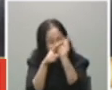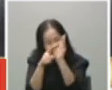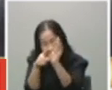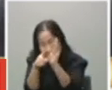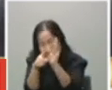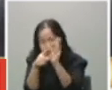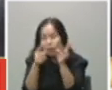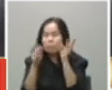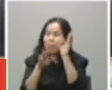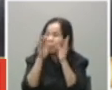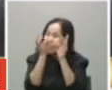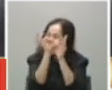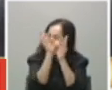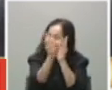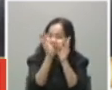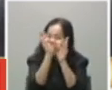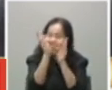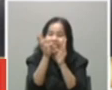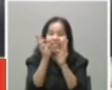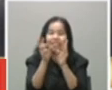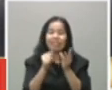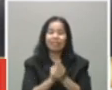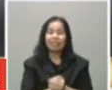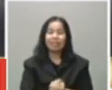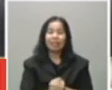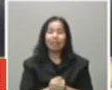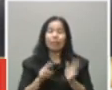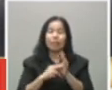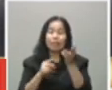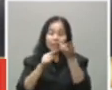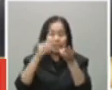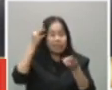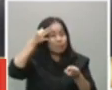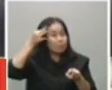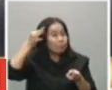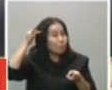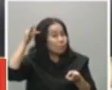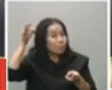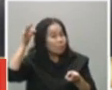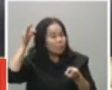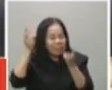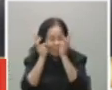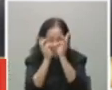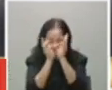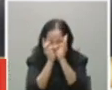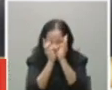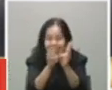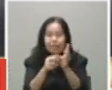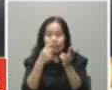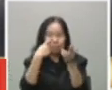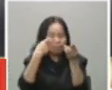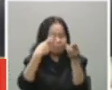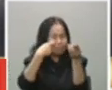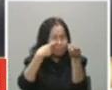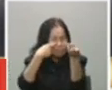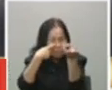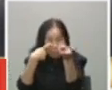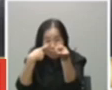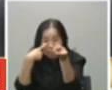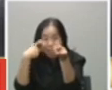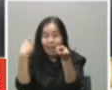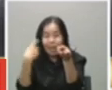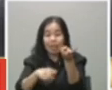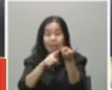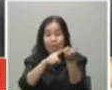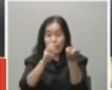ไม่เกิน 2.5 เล็กกว่าขนาดเส้นผมเนี่ย20เท่าเรามองไม่เห็นด้วยตาเปล่ายกเว้น